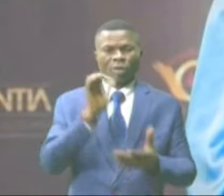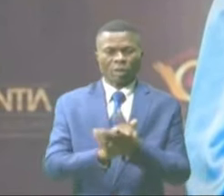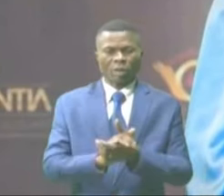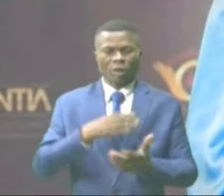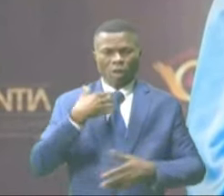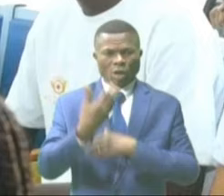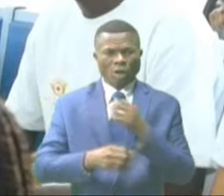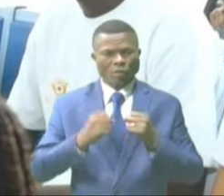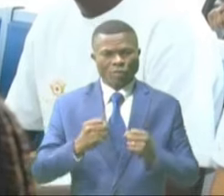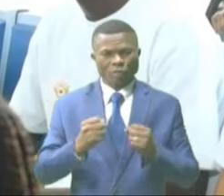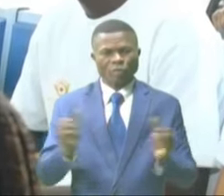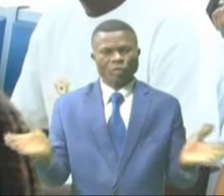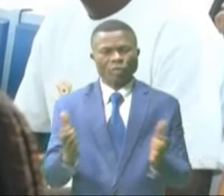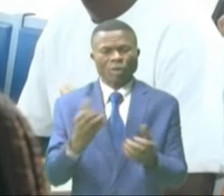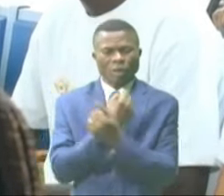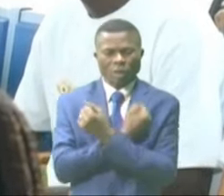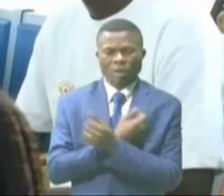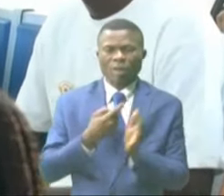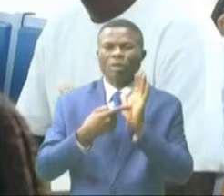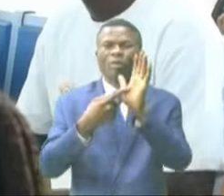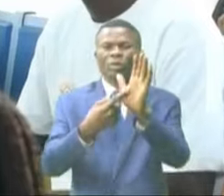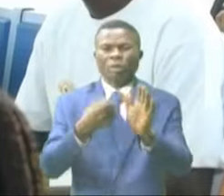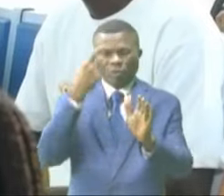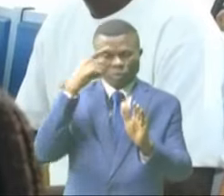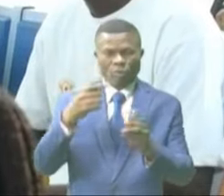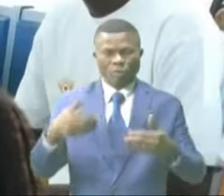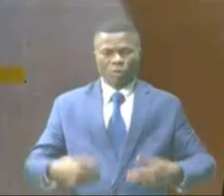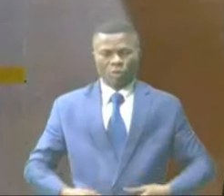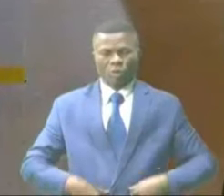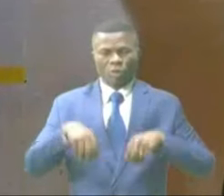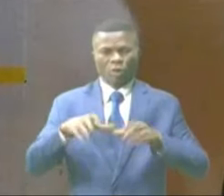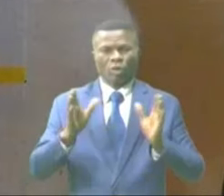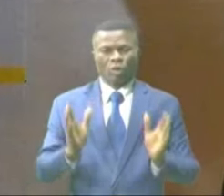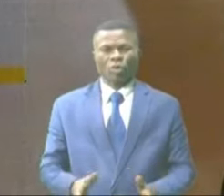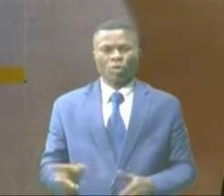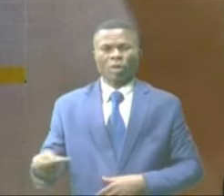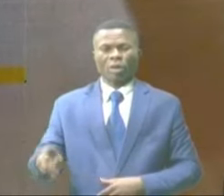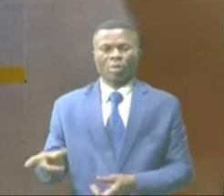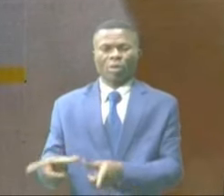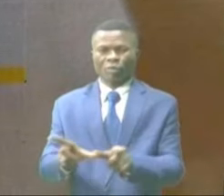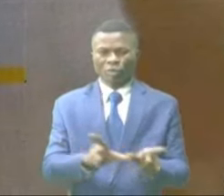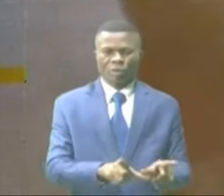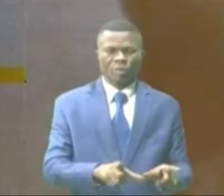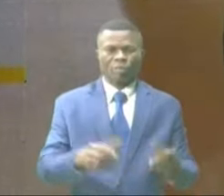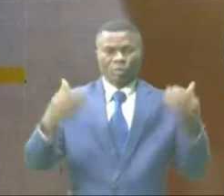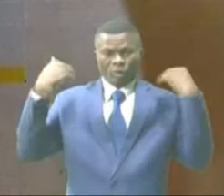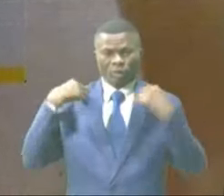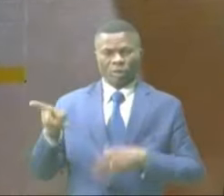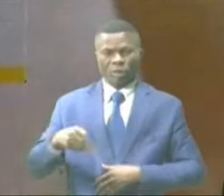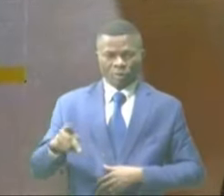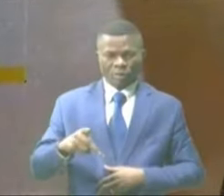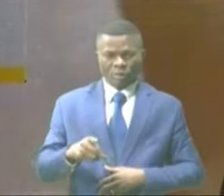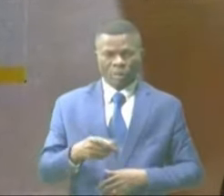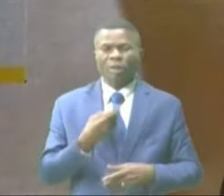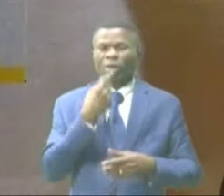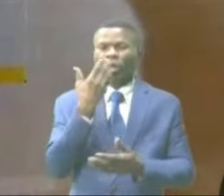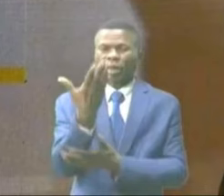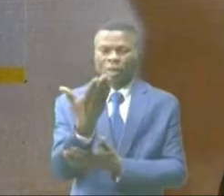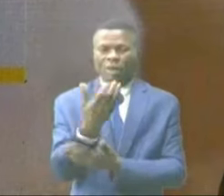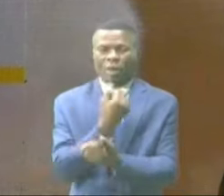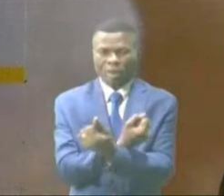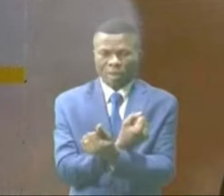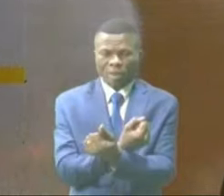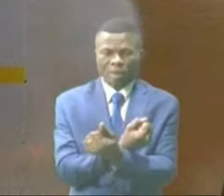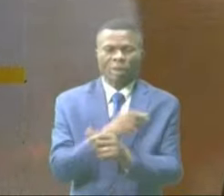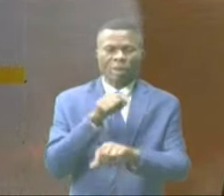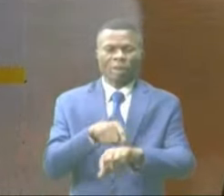efforts consentis et l'amour qu'elle témoigne pour la jeunesse lualabaise. L'autorité provinciale a refusé de respecter son temps de